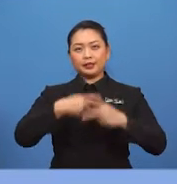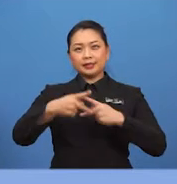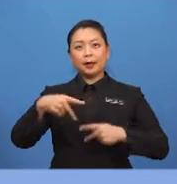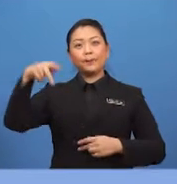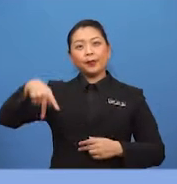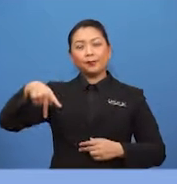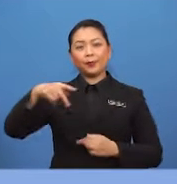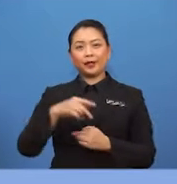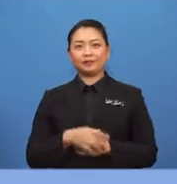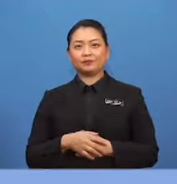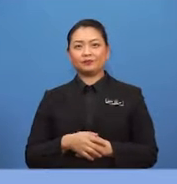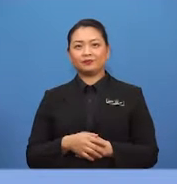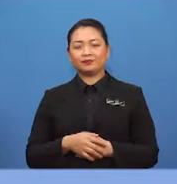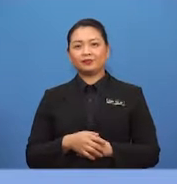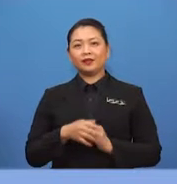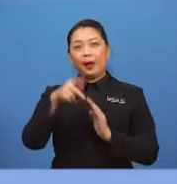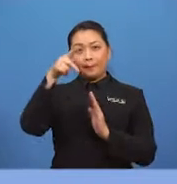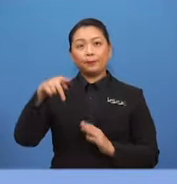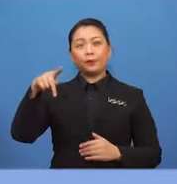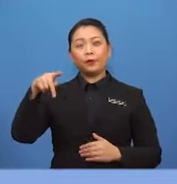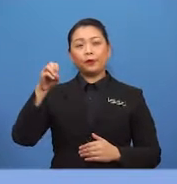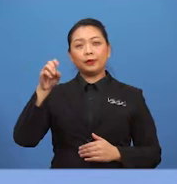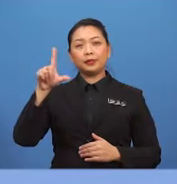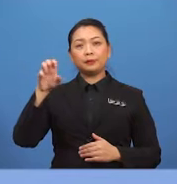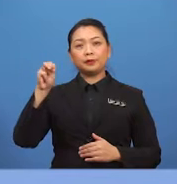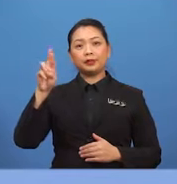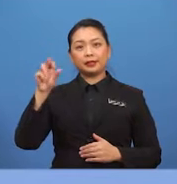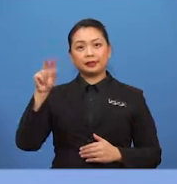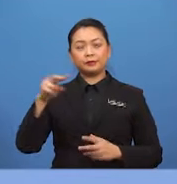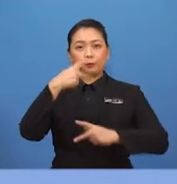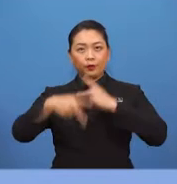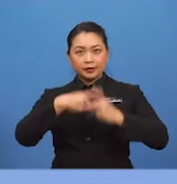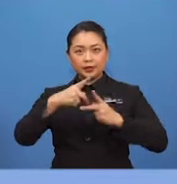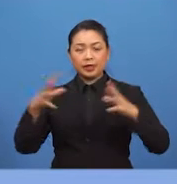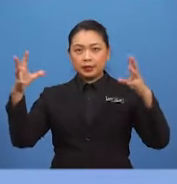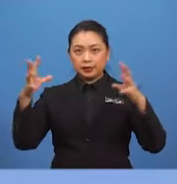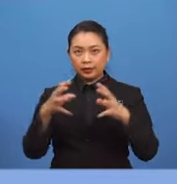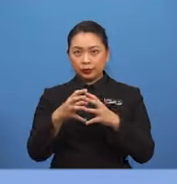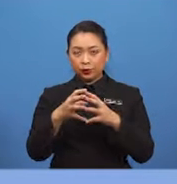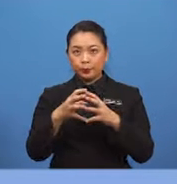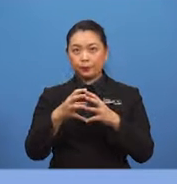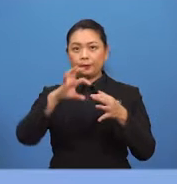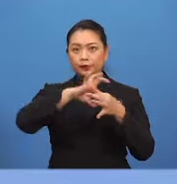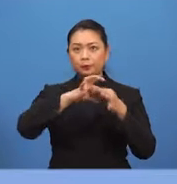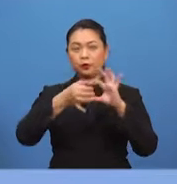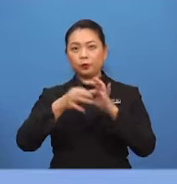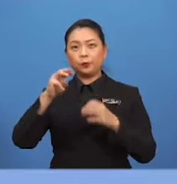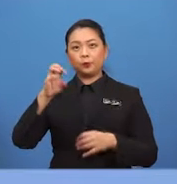pempolimeran. Proses pempolimeran ialah proses pencantuman